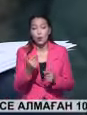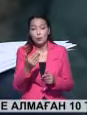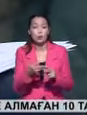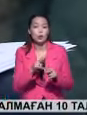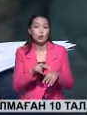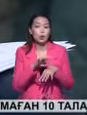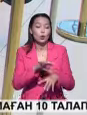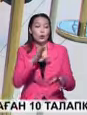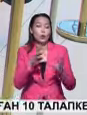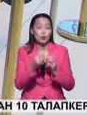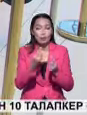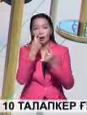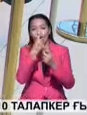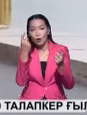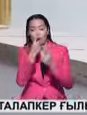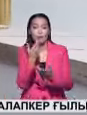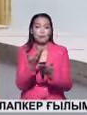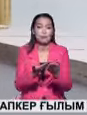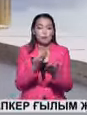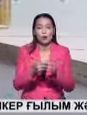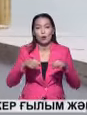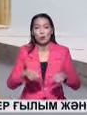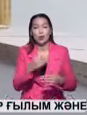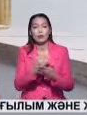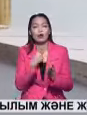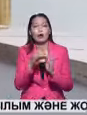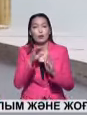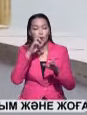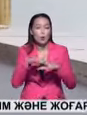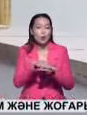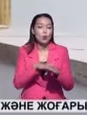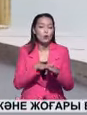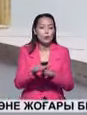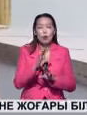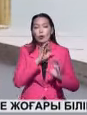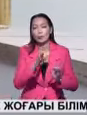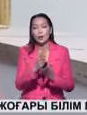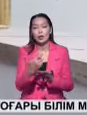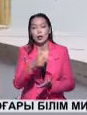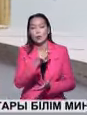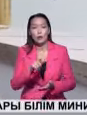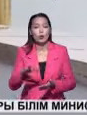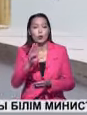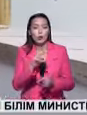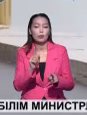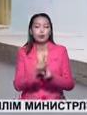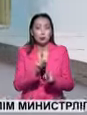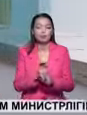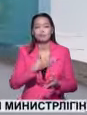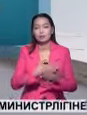өткізу барысынан хабар таратуға құқылы. Референдум ел аумағын түгел қамтиды. Азаматтар оған ерікті түрде